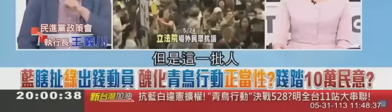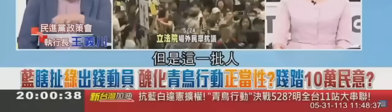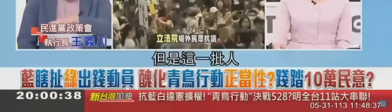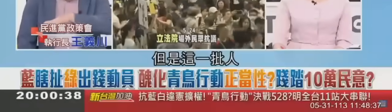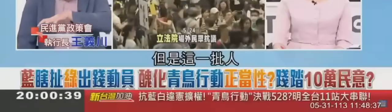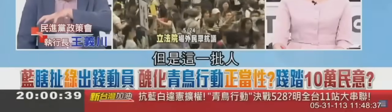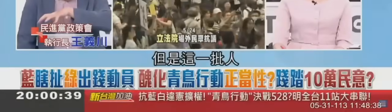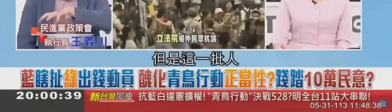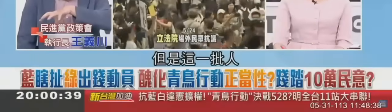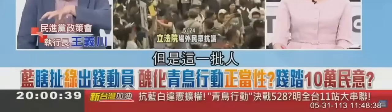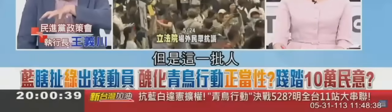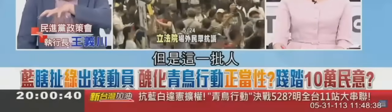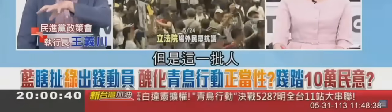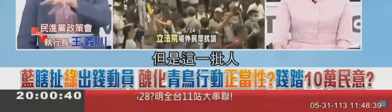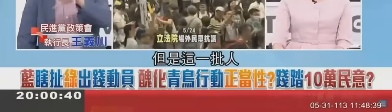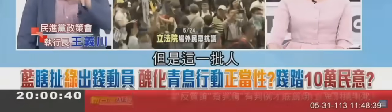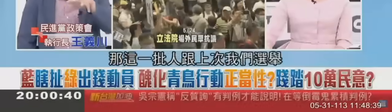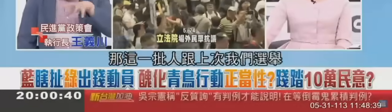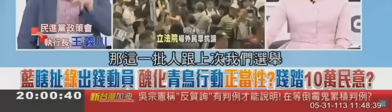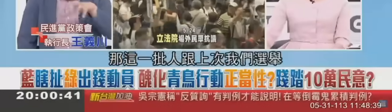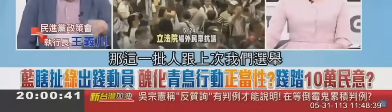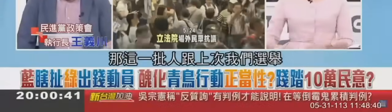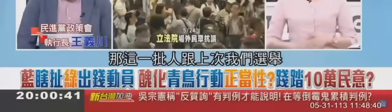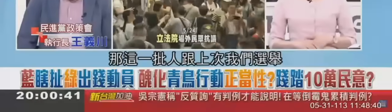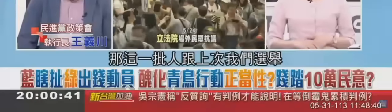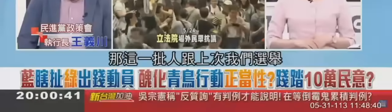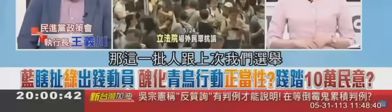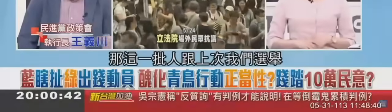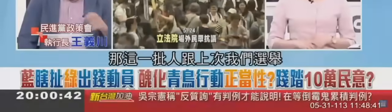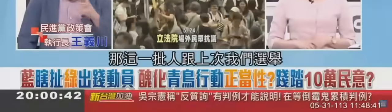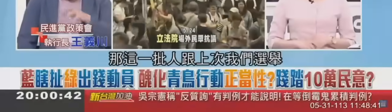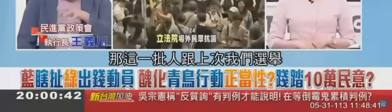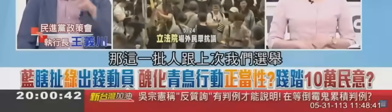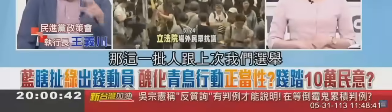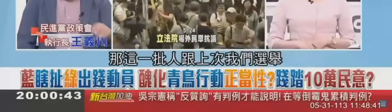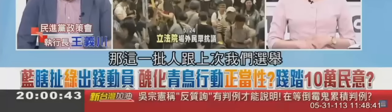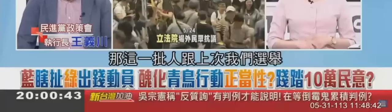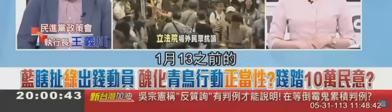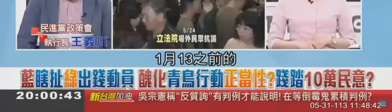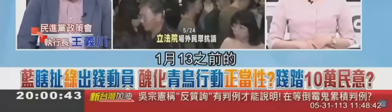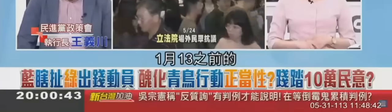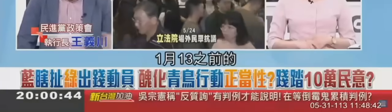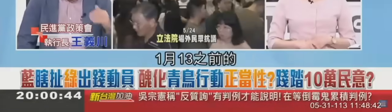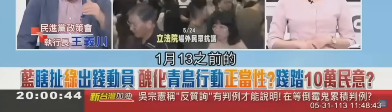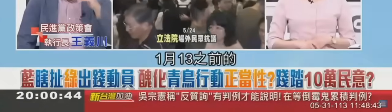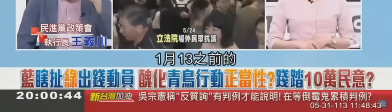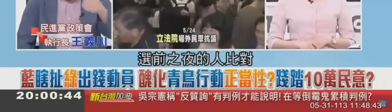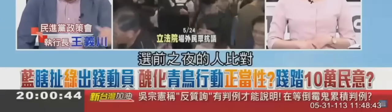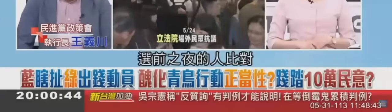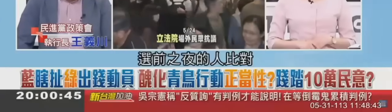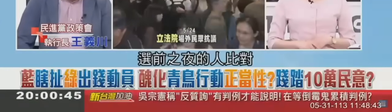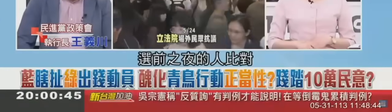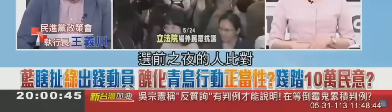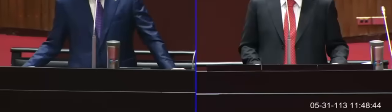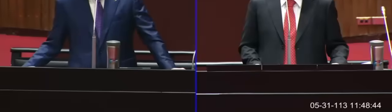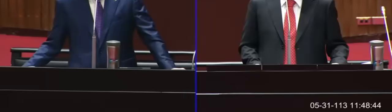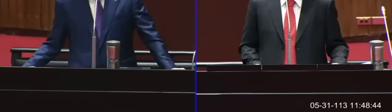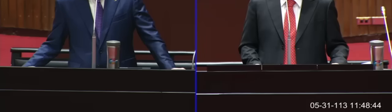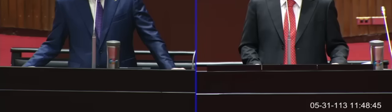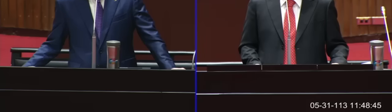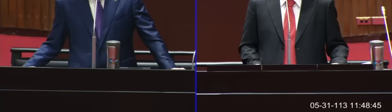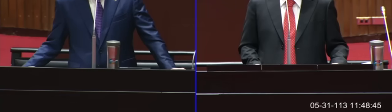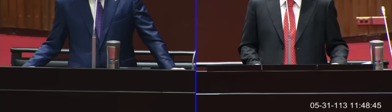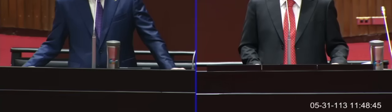错哦，但是这一批人呢，那这一批人跟上次我们选举一月十三之前的选前之夜